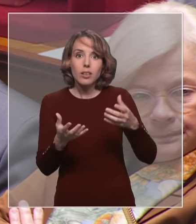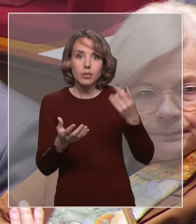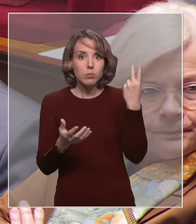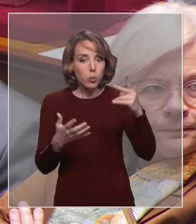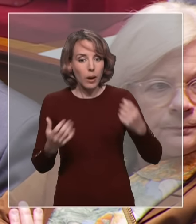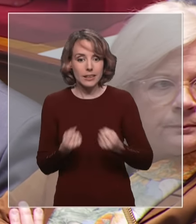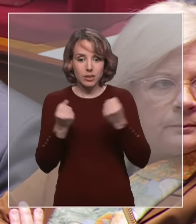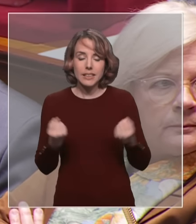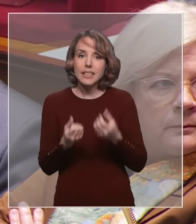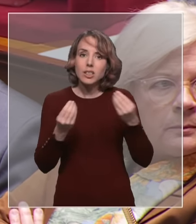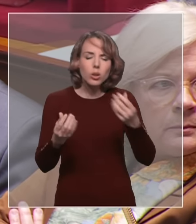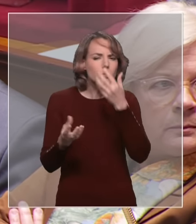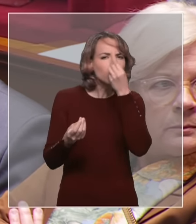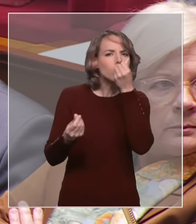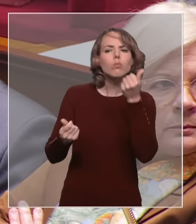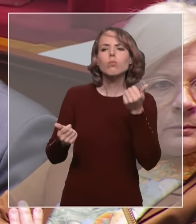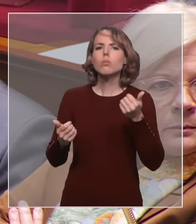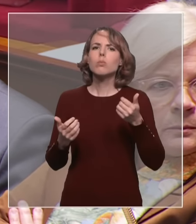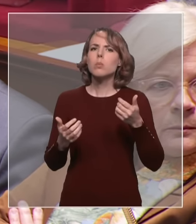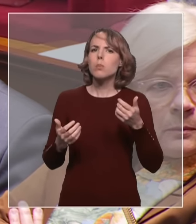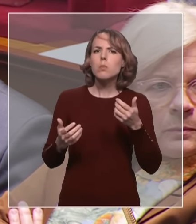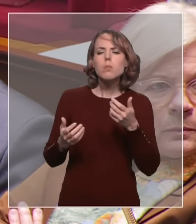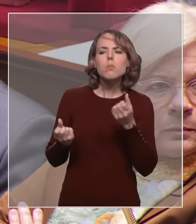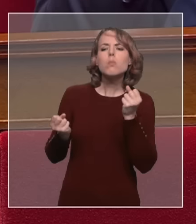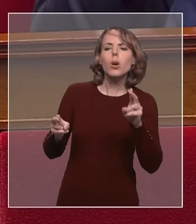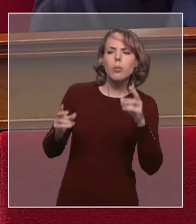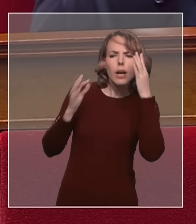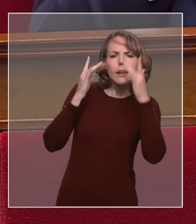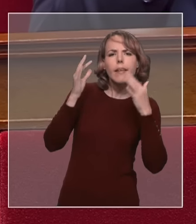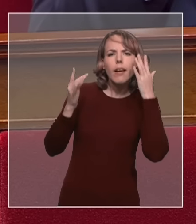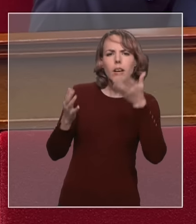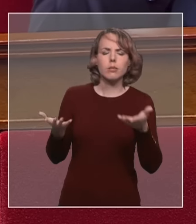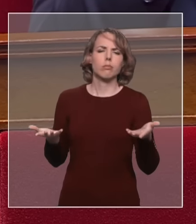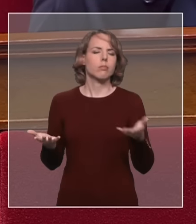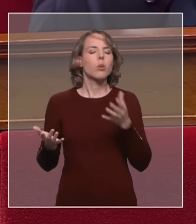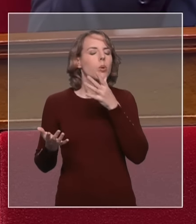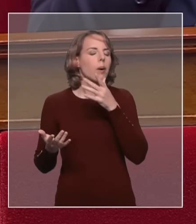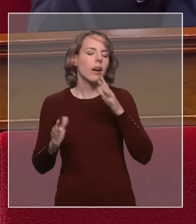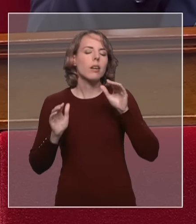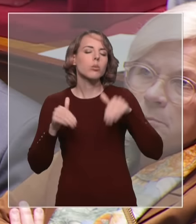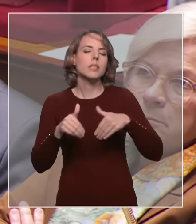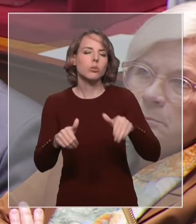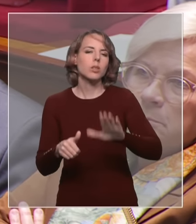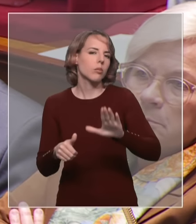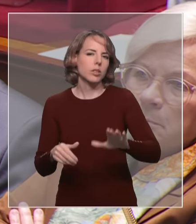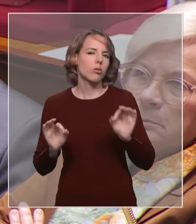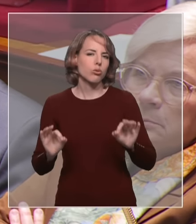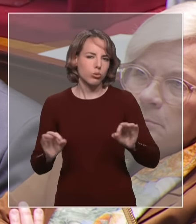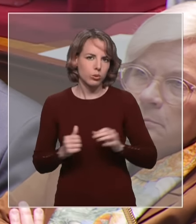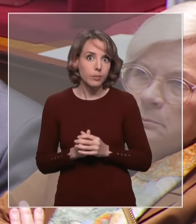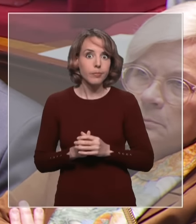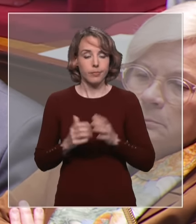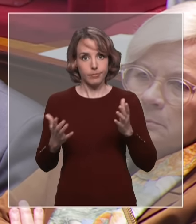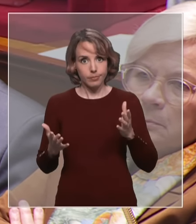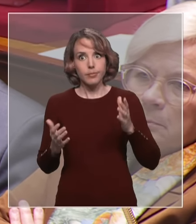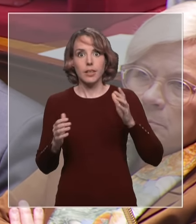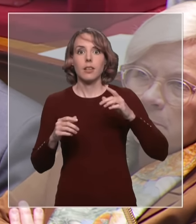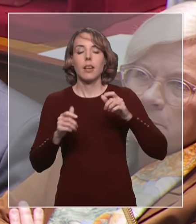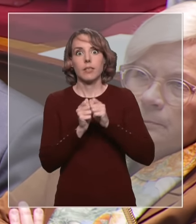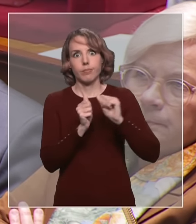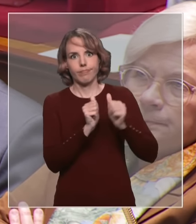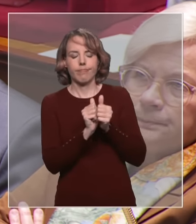activité professionnelle. Ça n'est plus possible de continuer ainsi. Et une première réponse, sous l'égide de Monsieur le Premier ministre, nous